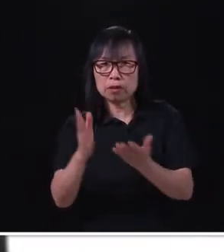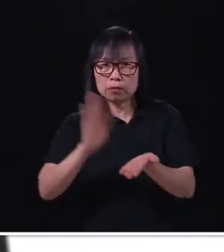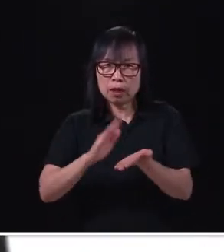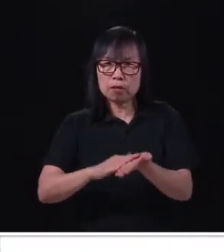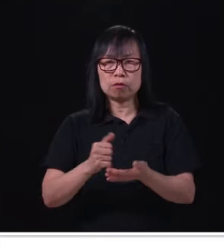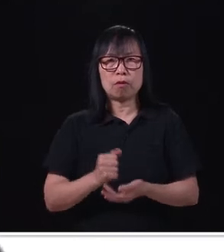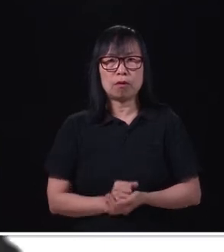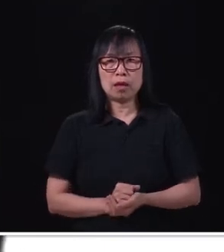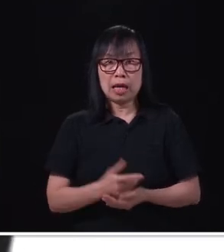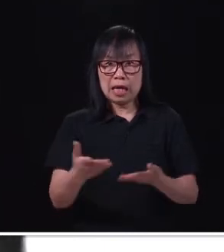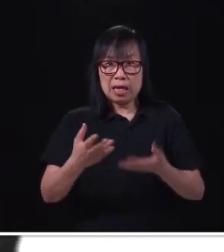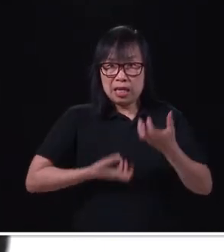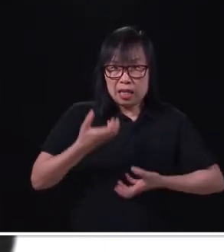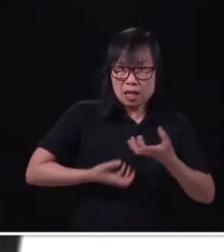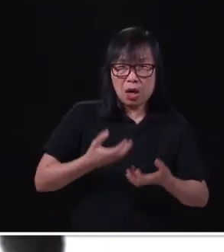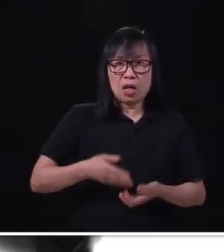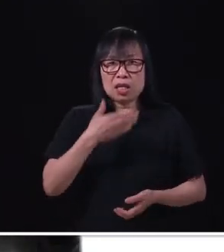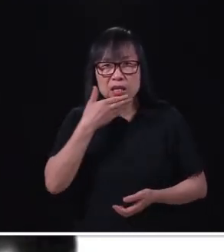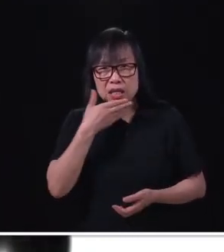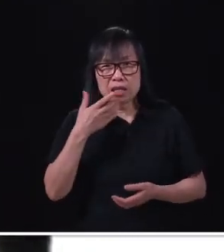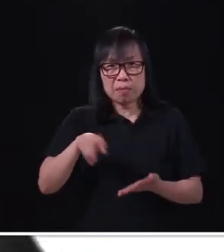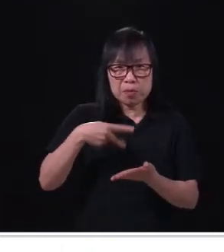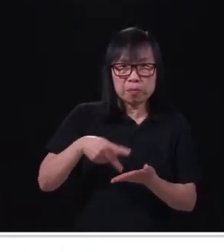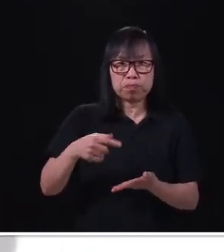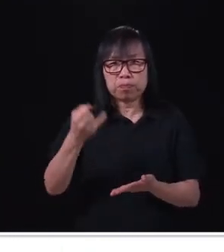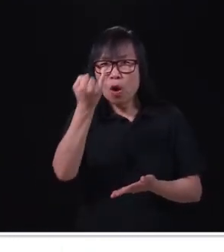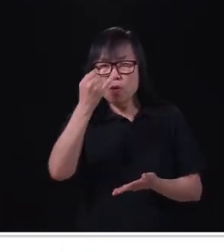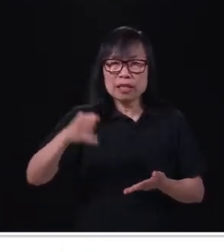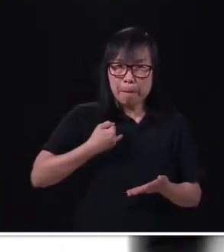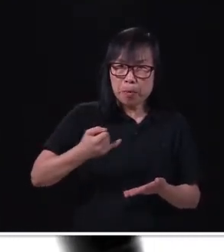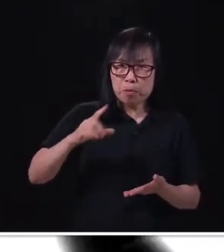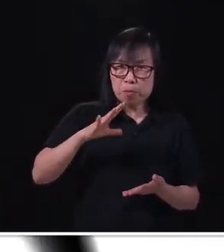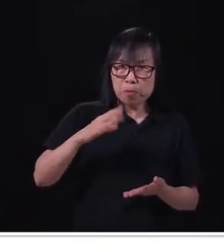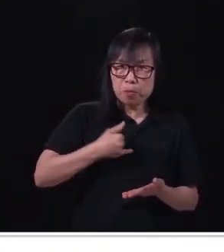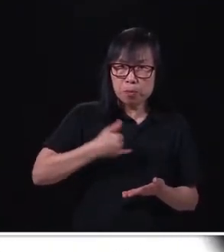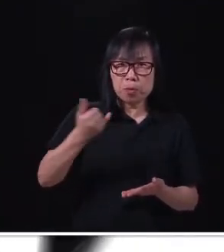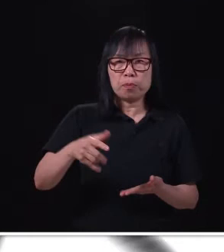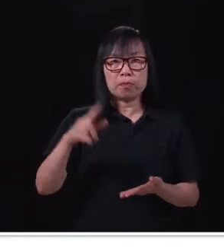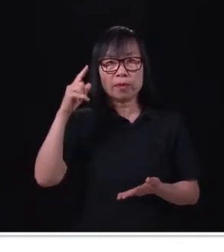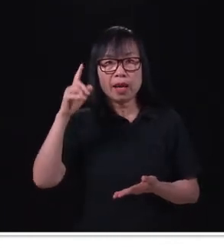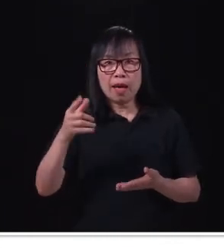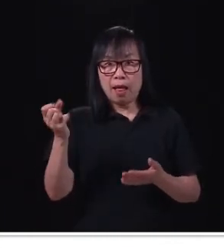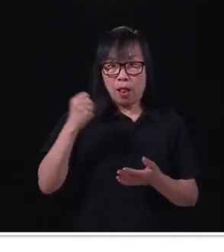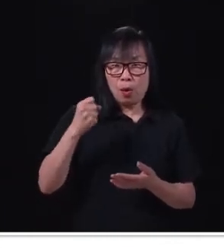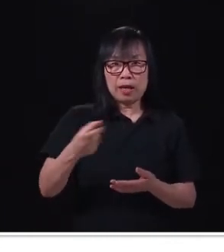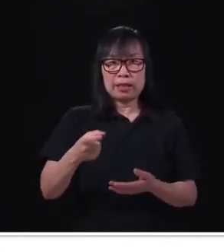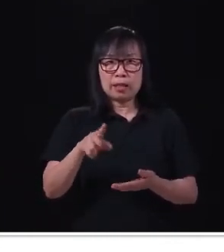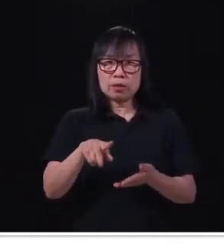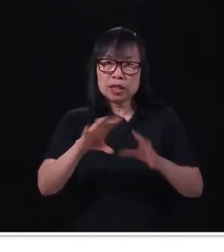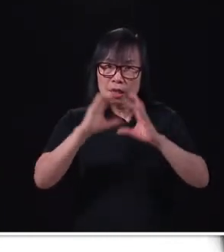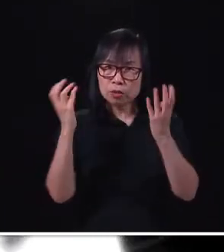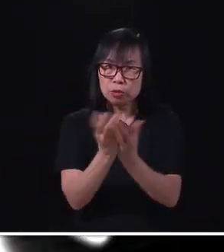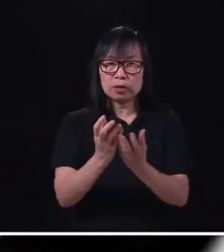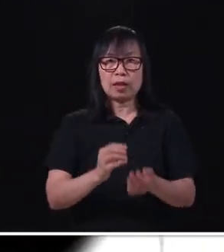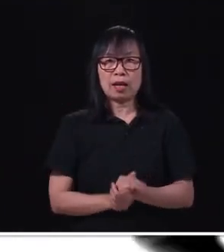赞赏，令到呢班热爱跳舞嘅后生仔雄心勃勃，个个出钱又出力，一齐去搞一个属于自